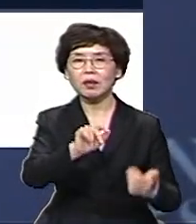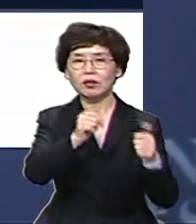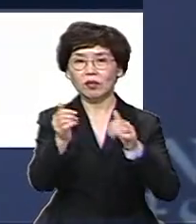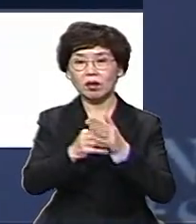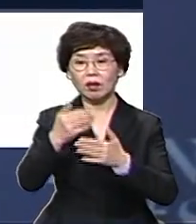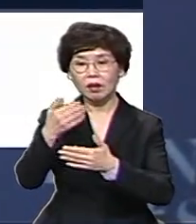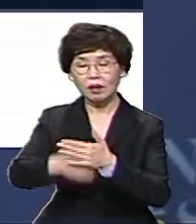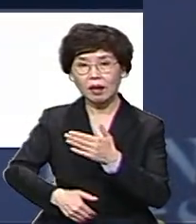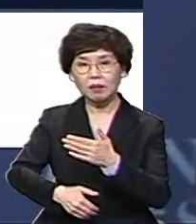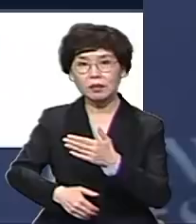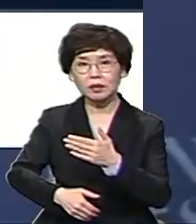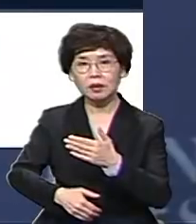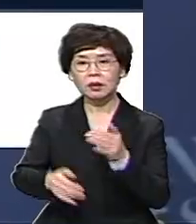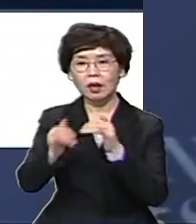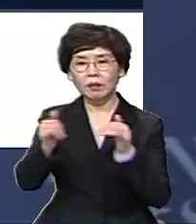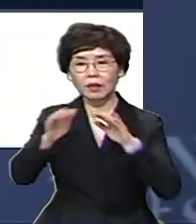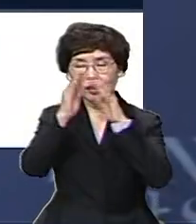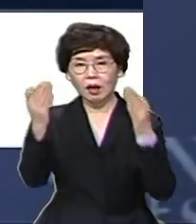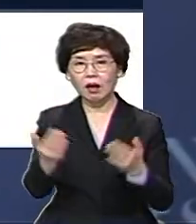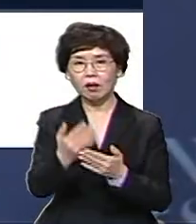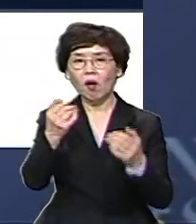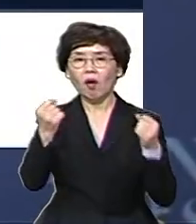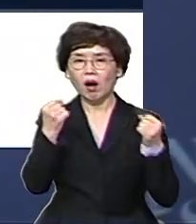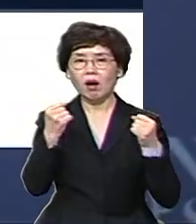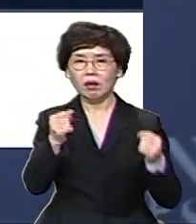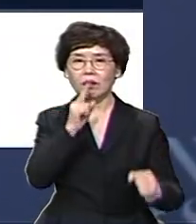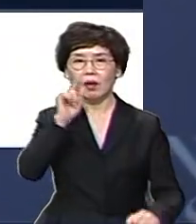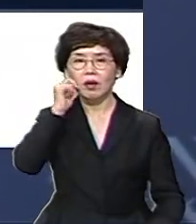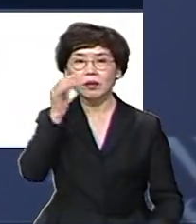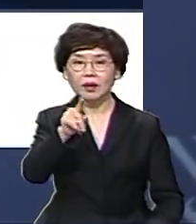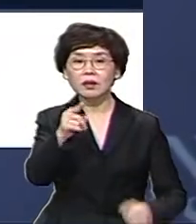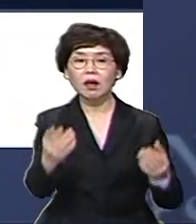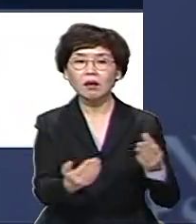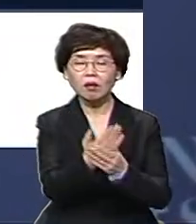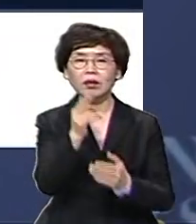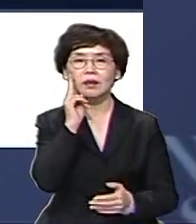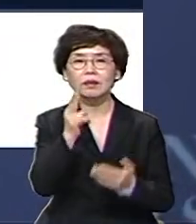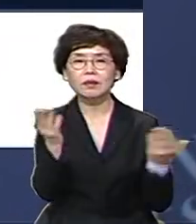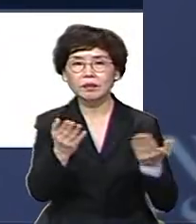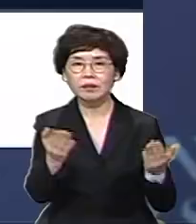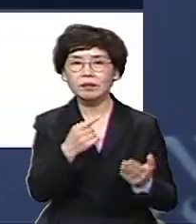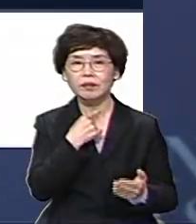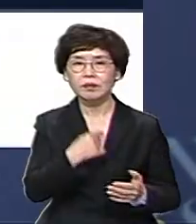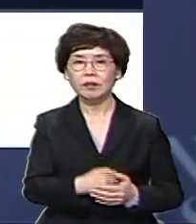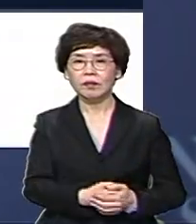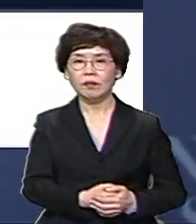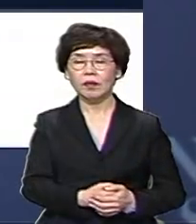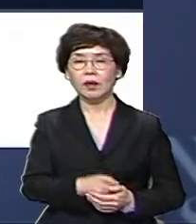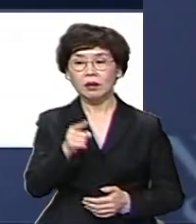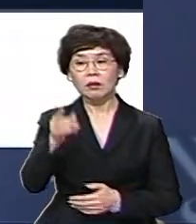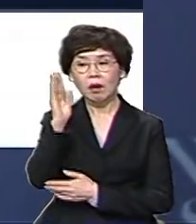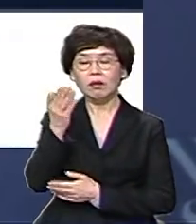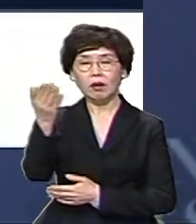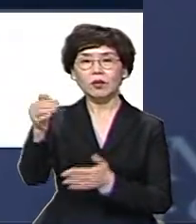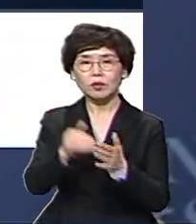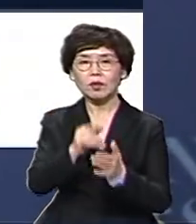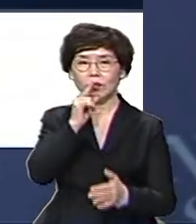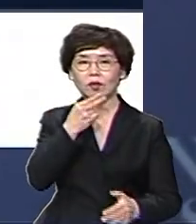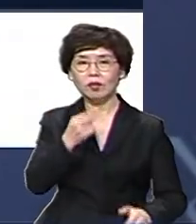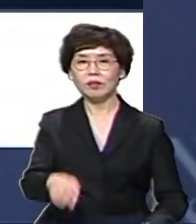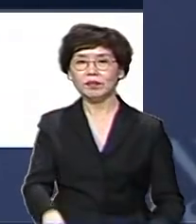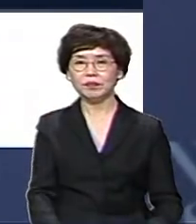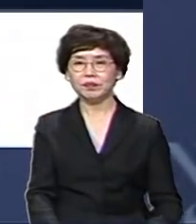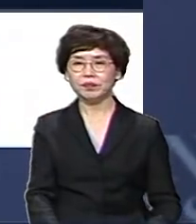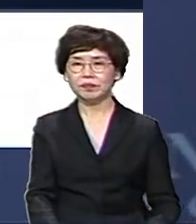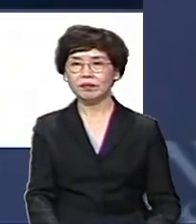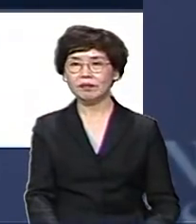또 인질들을 미국으로 많이 송환했었죠. 원비어도 그렇게 해서 송환이 된 사람인데 올 때 위중한 상태가 좋지